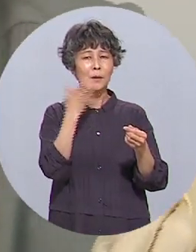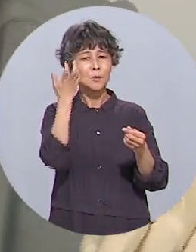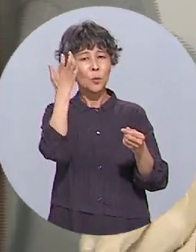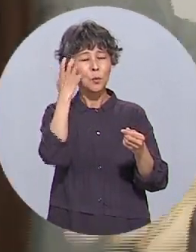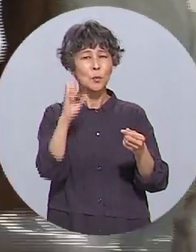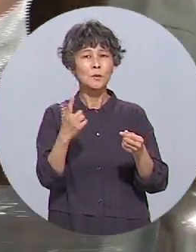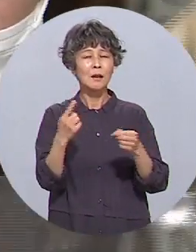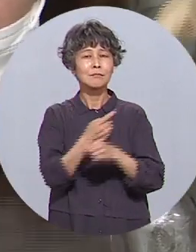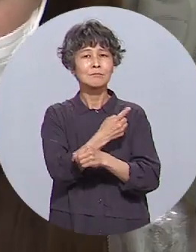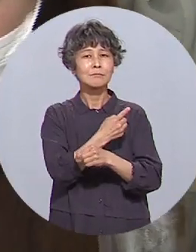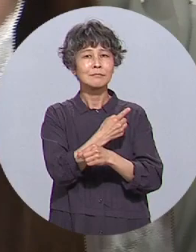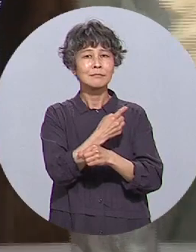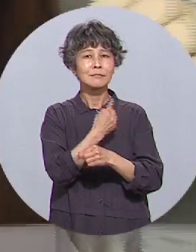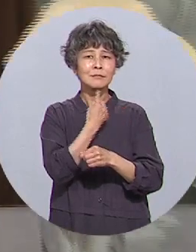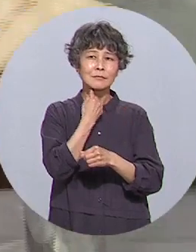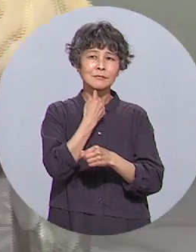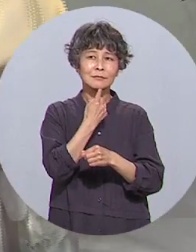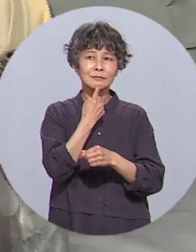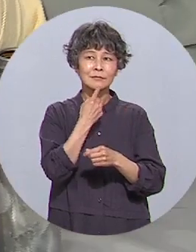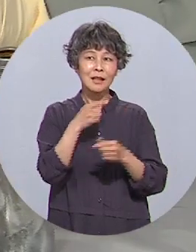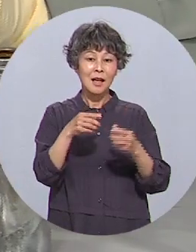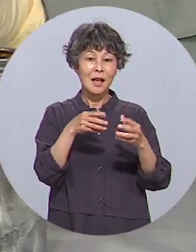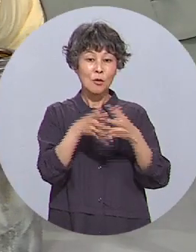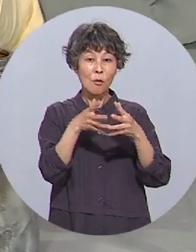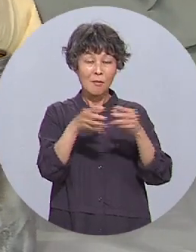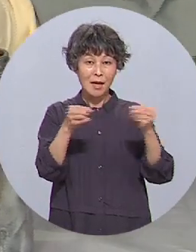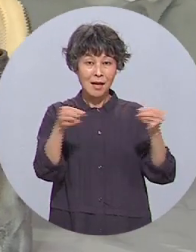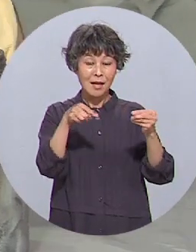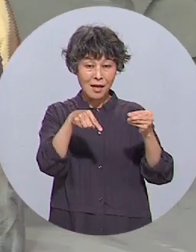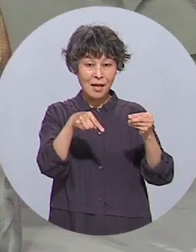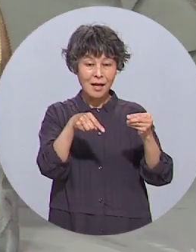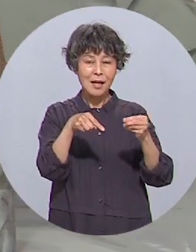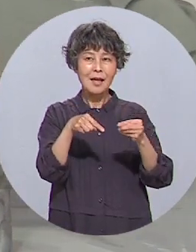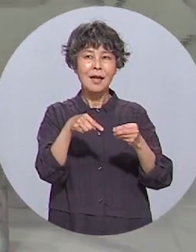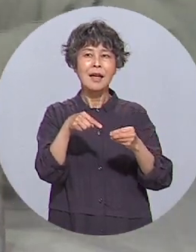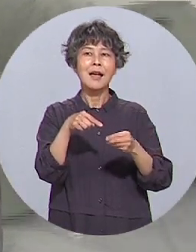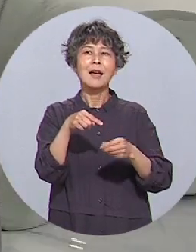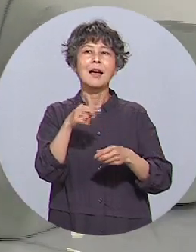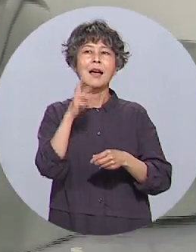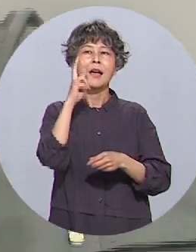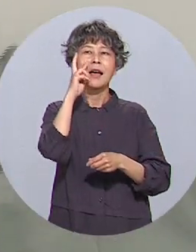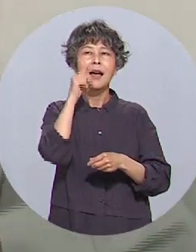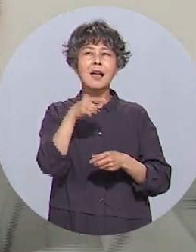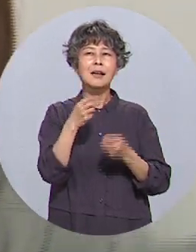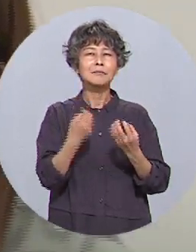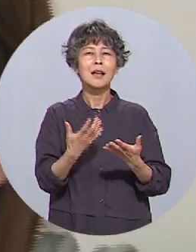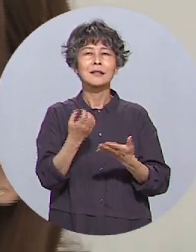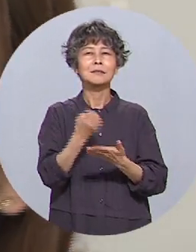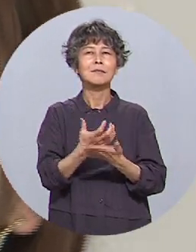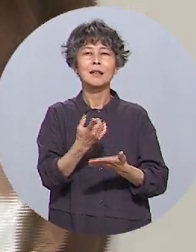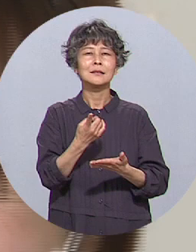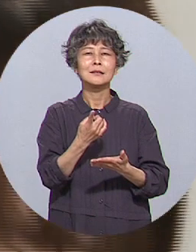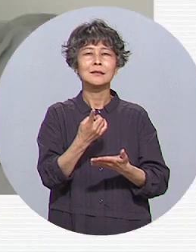違うぞ。こっちか、こっちだったのか。え、やっちゃったかも。